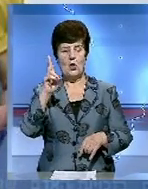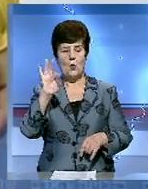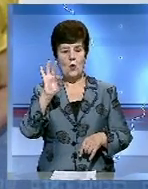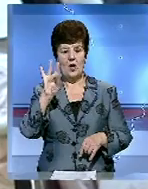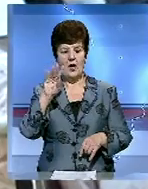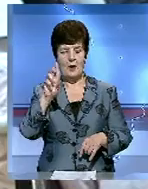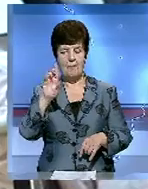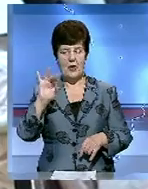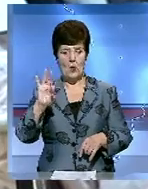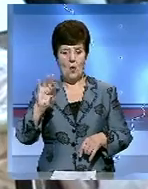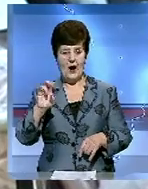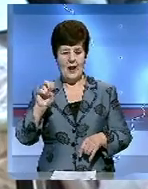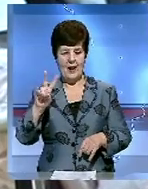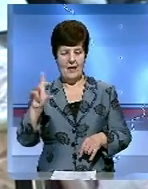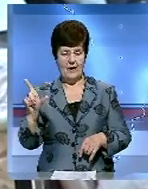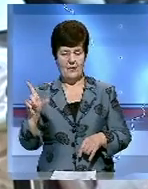curaj, înainte.